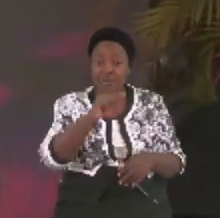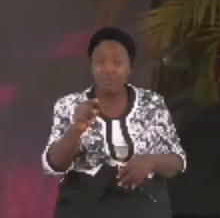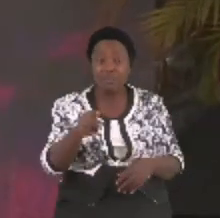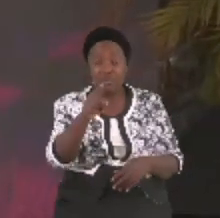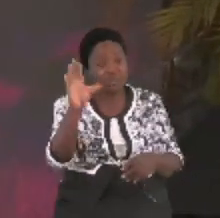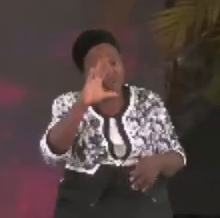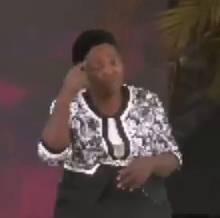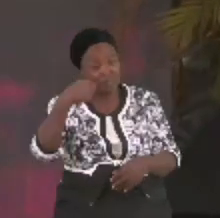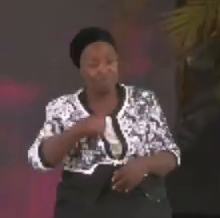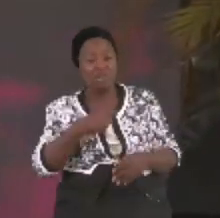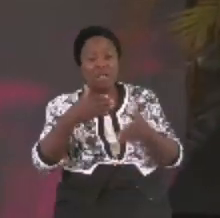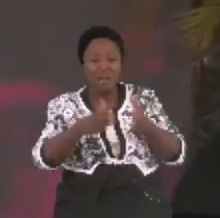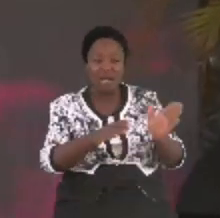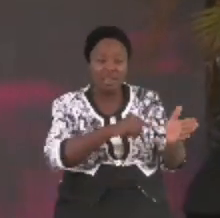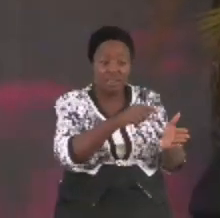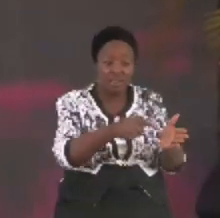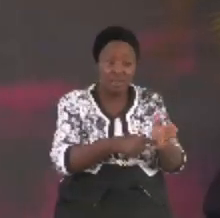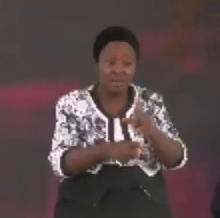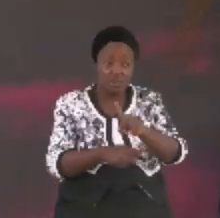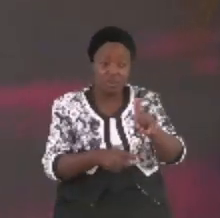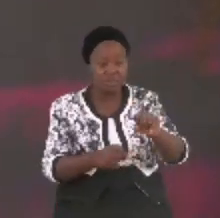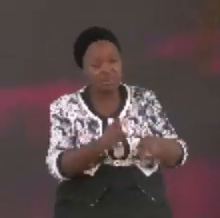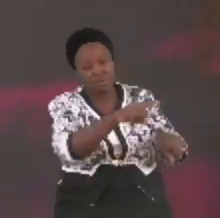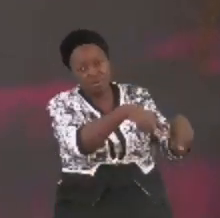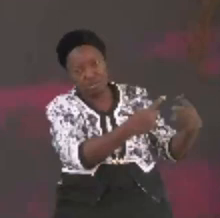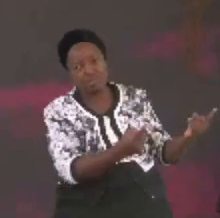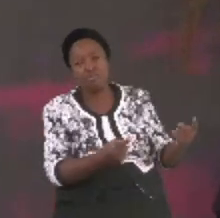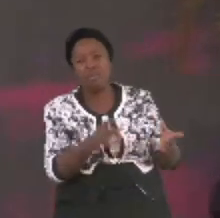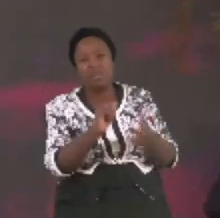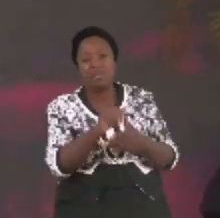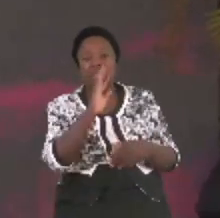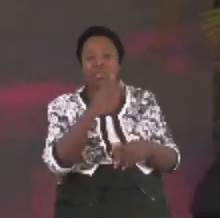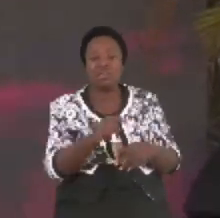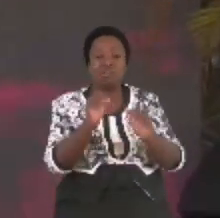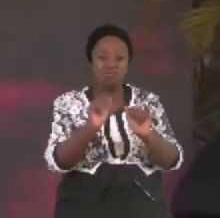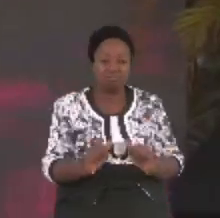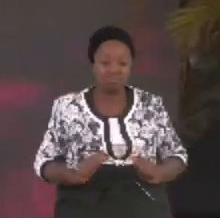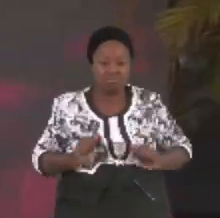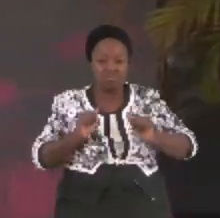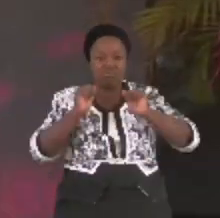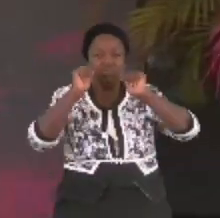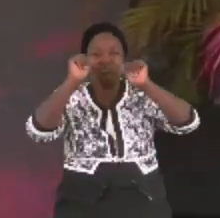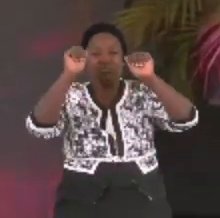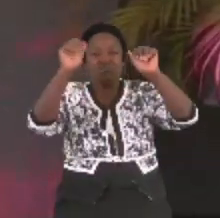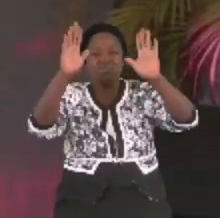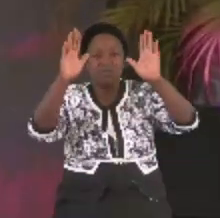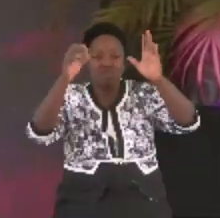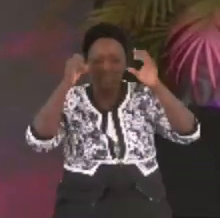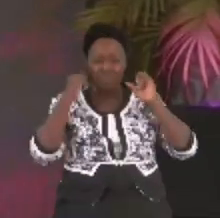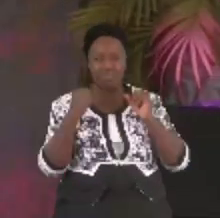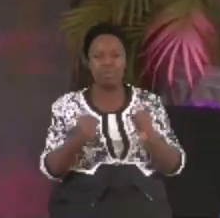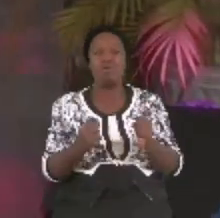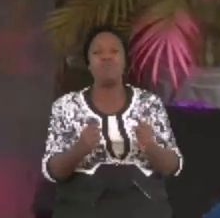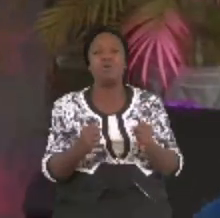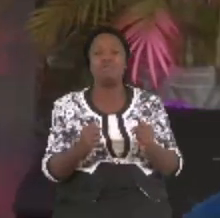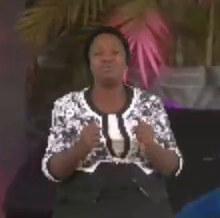laissez aller ceci. Vous savez ce que ça veut dire? C'est la souveraineté soumise.